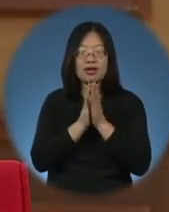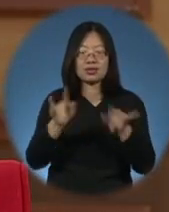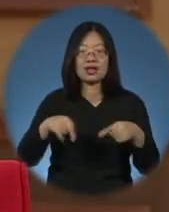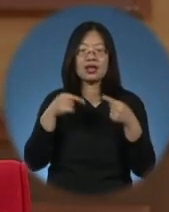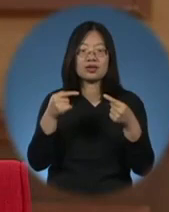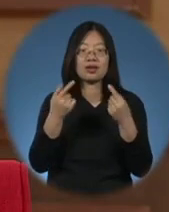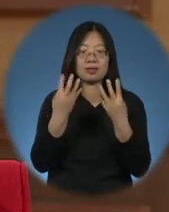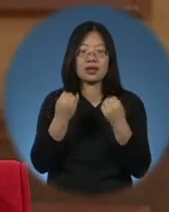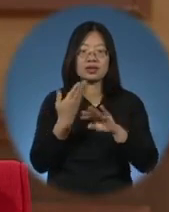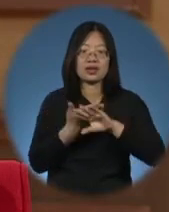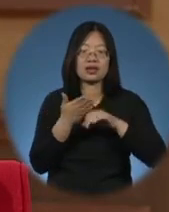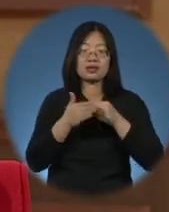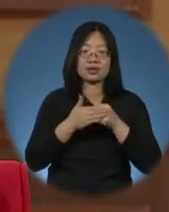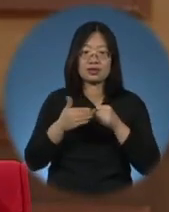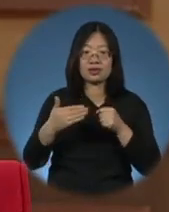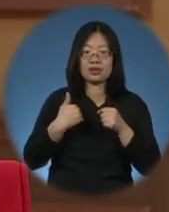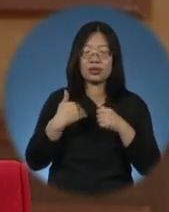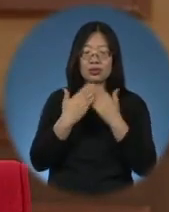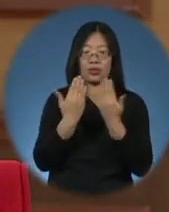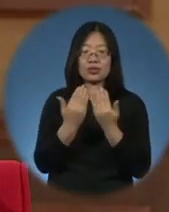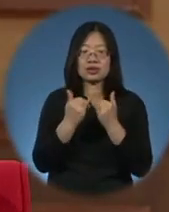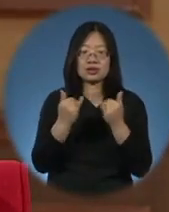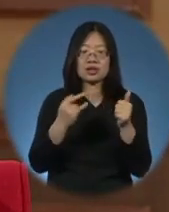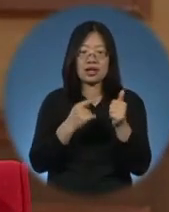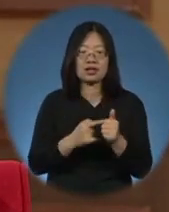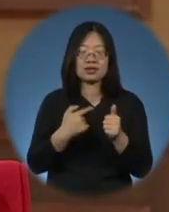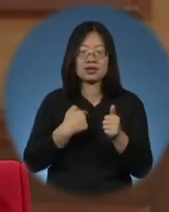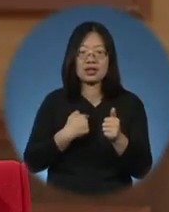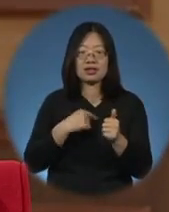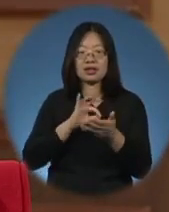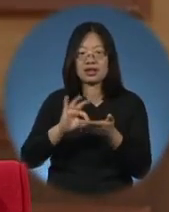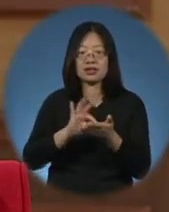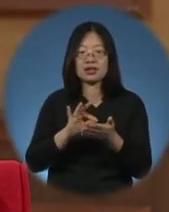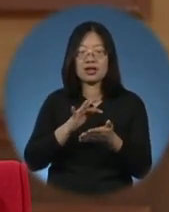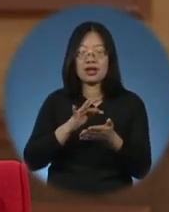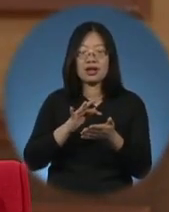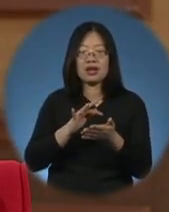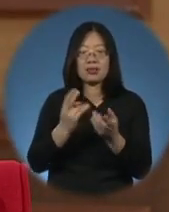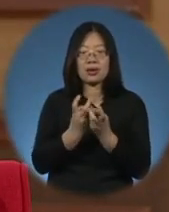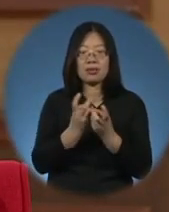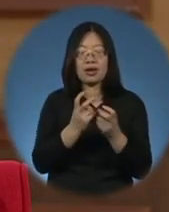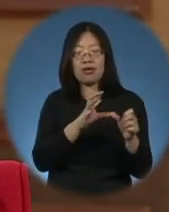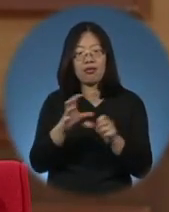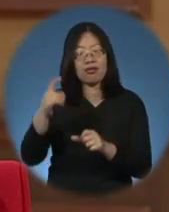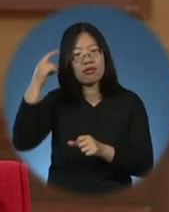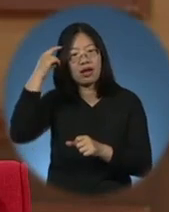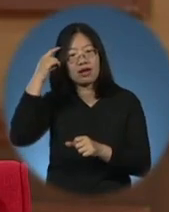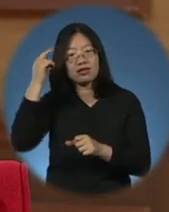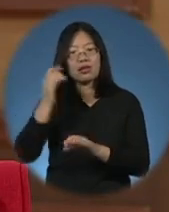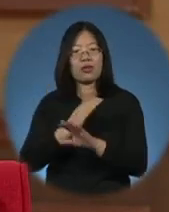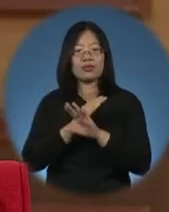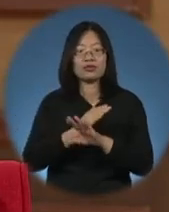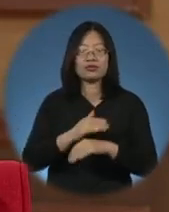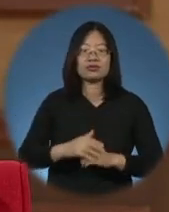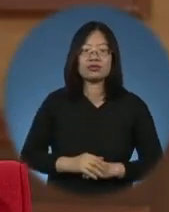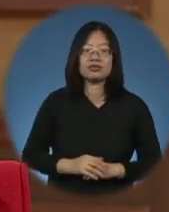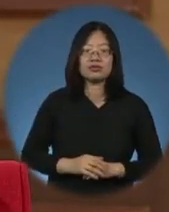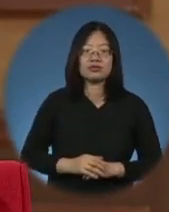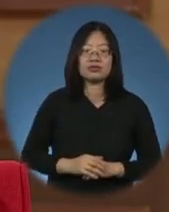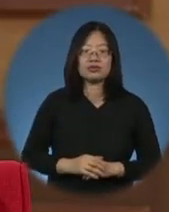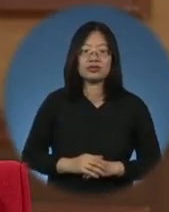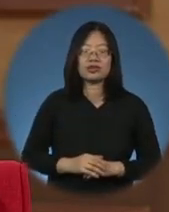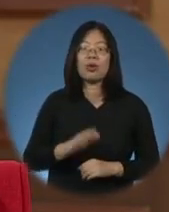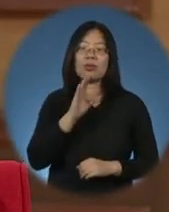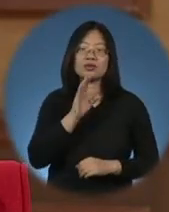많이 다른 것 같거든요. 근데 저는 모든 사람들이 다 제가 이용하는 이런 통계물리학의 방법을 이용해야 한다는 생각은 전혀 없고요.